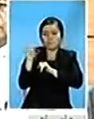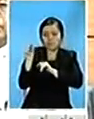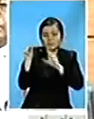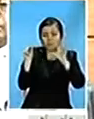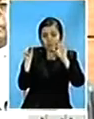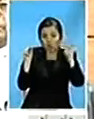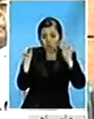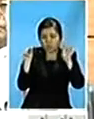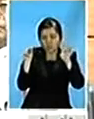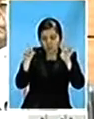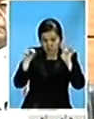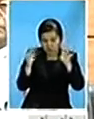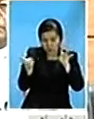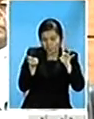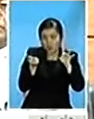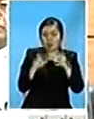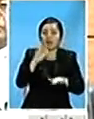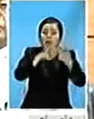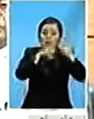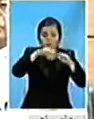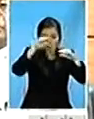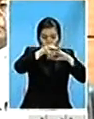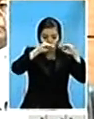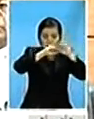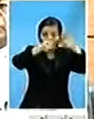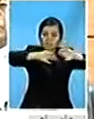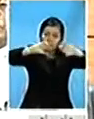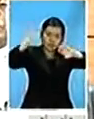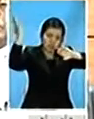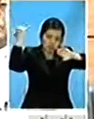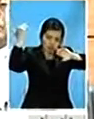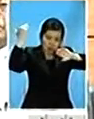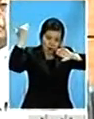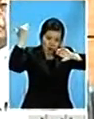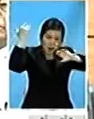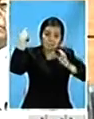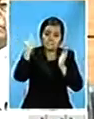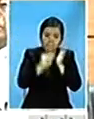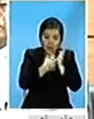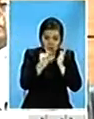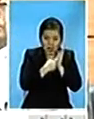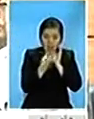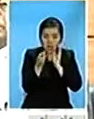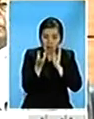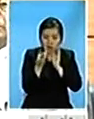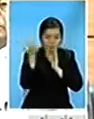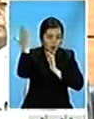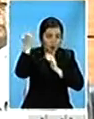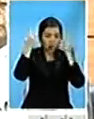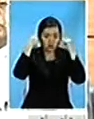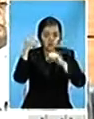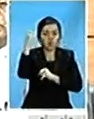ประกันรายได้นะครับของรัฐบาลที่แล้วภายใต้การนำของท่านอดีตนายกอภิสิทธิ์เวช